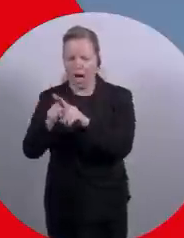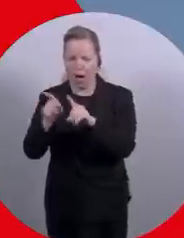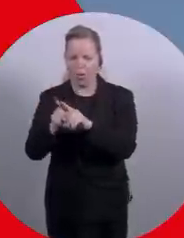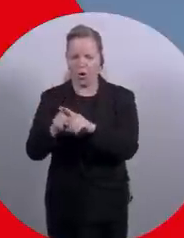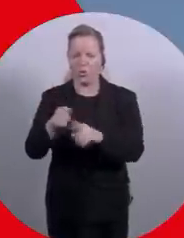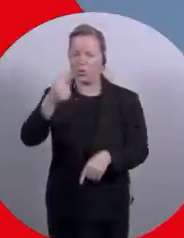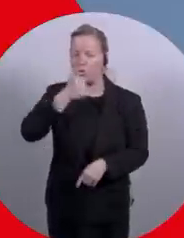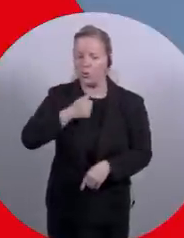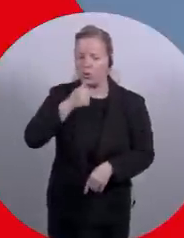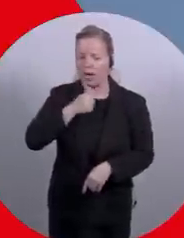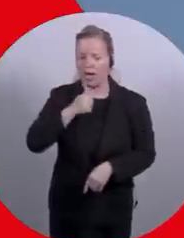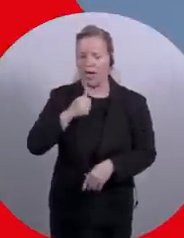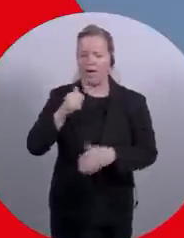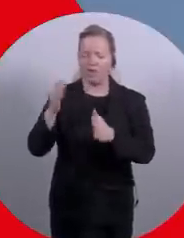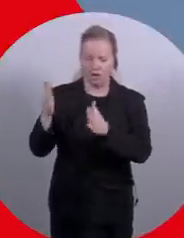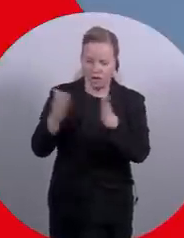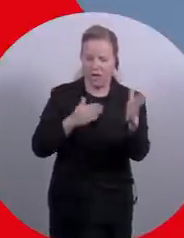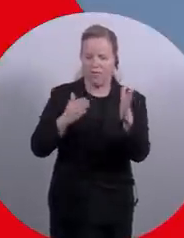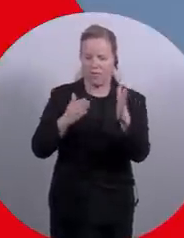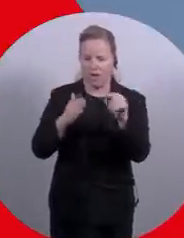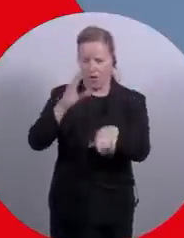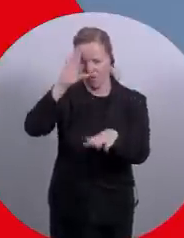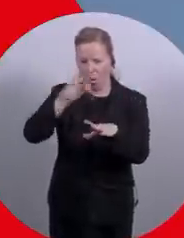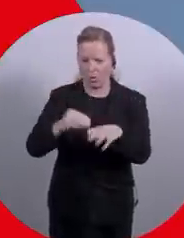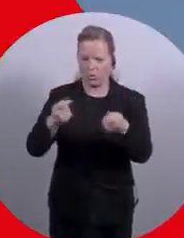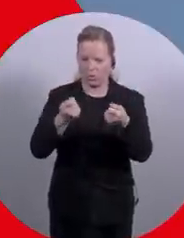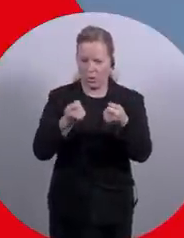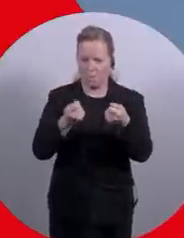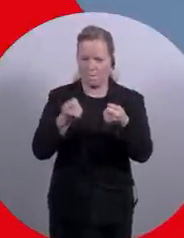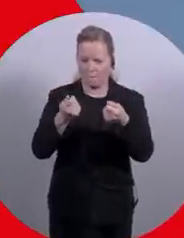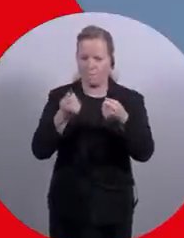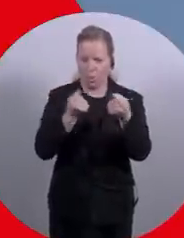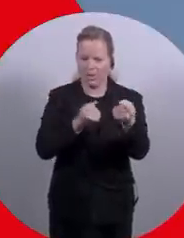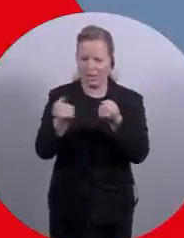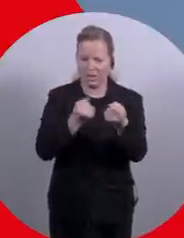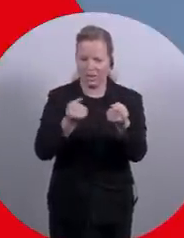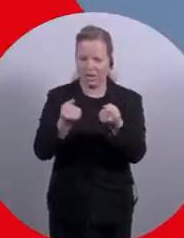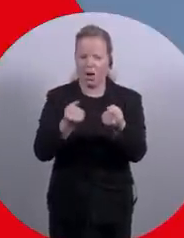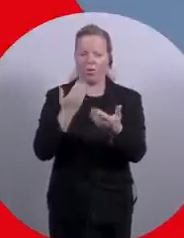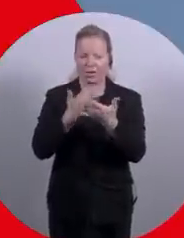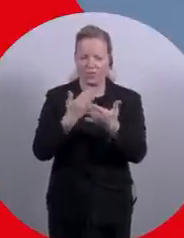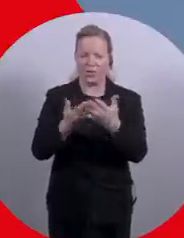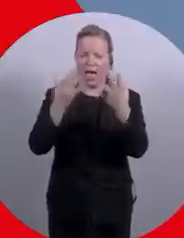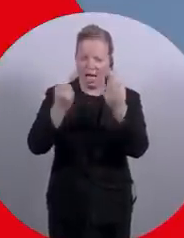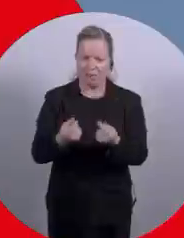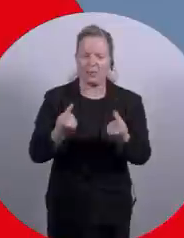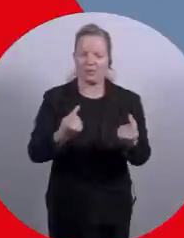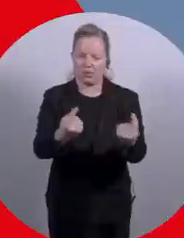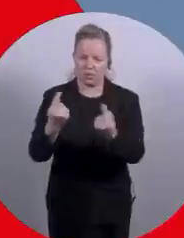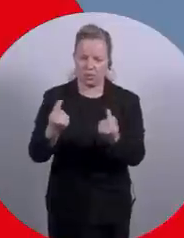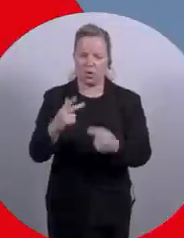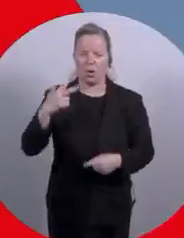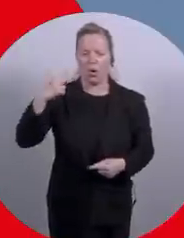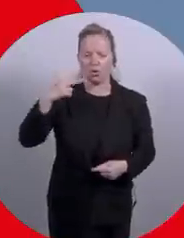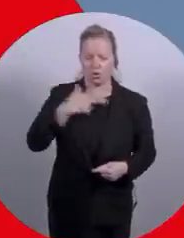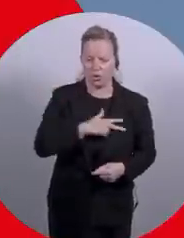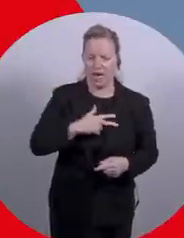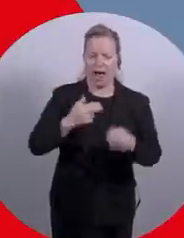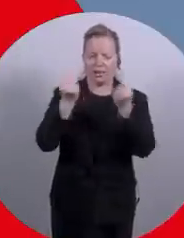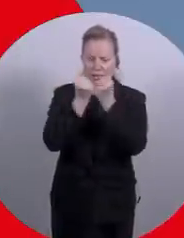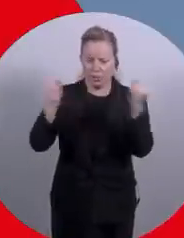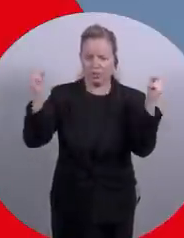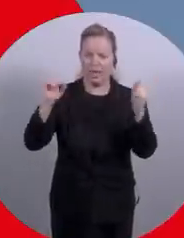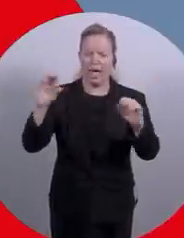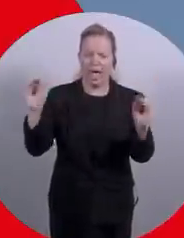Seiten der Grünen das Ergebnis dieser Situation ist und das Sozialdemokratie der ehrliche Alternativen bieten